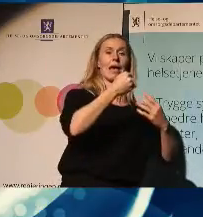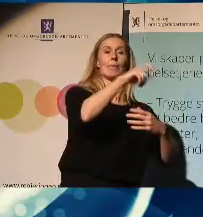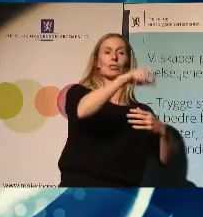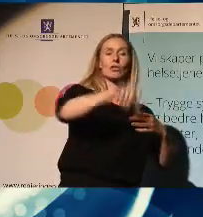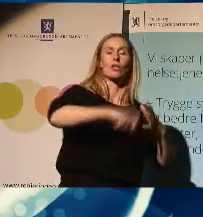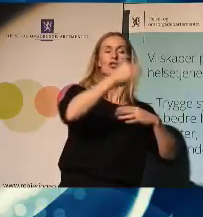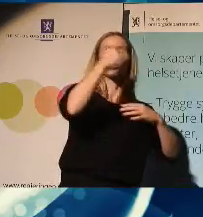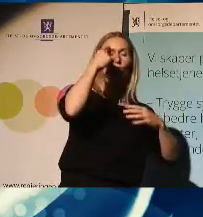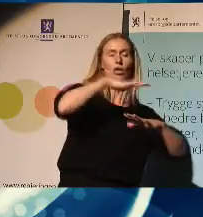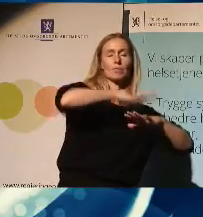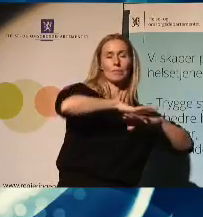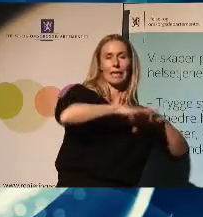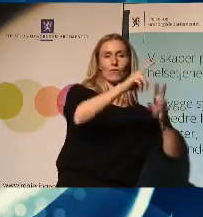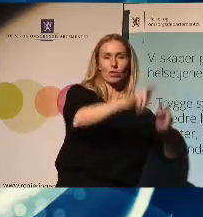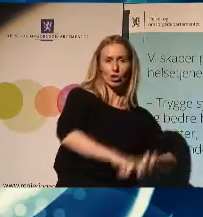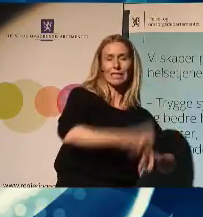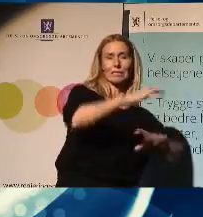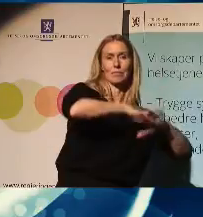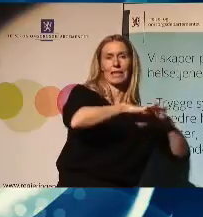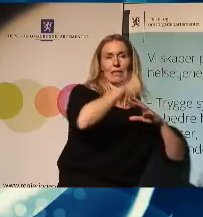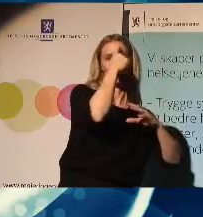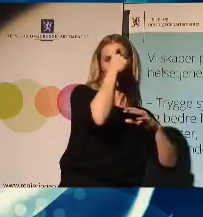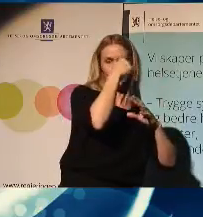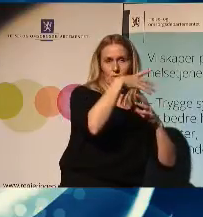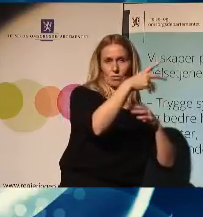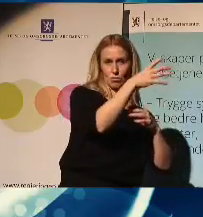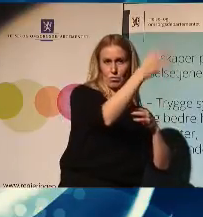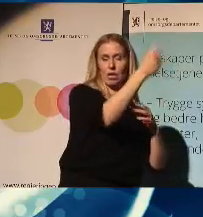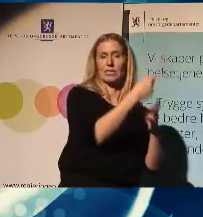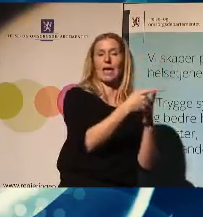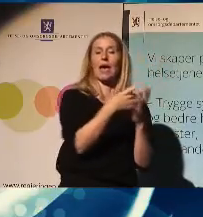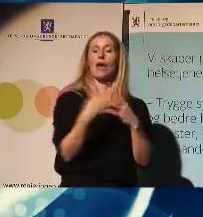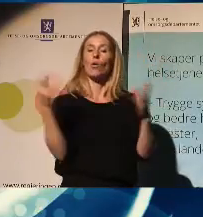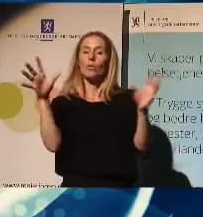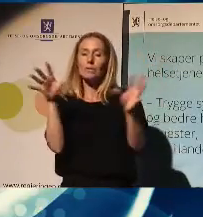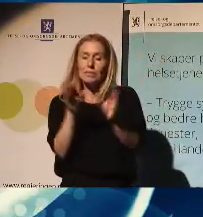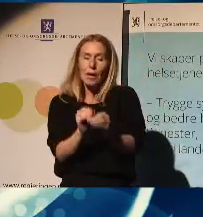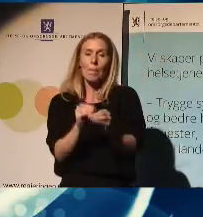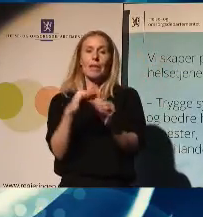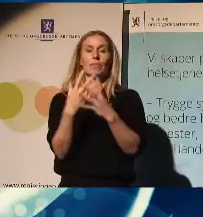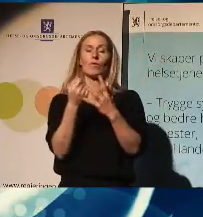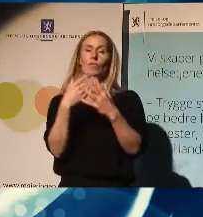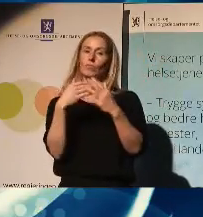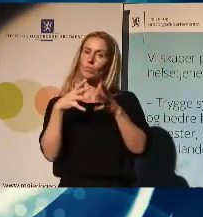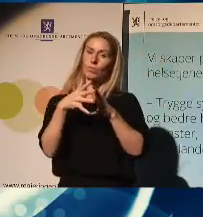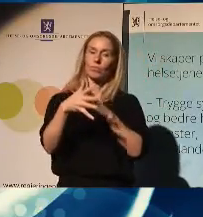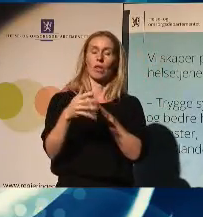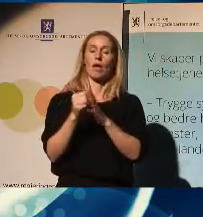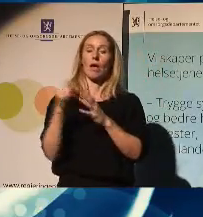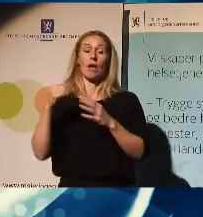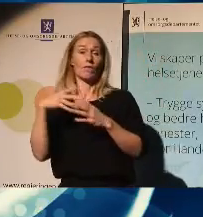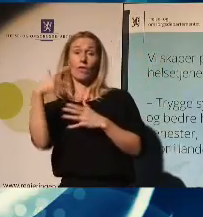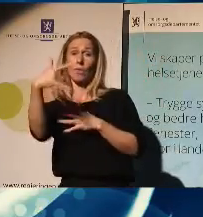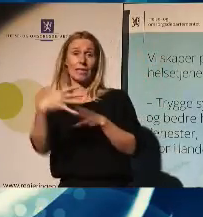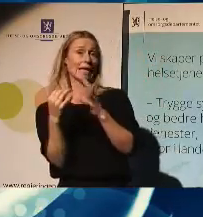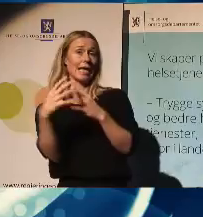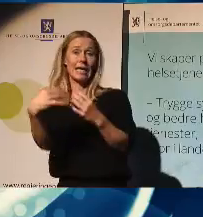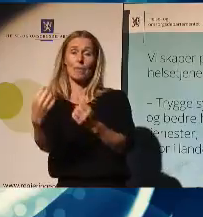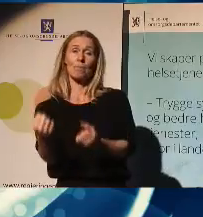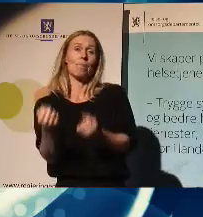forskningskompetanse, og en kontekst hvor vi skal utøve tjenesten I. Det må vi få til. Fremtiden ikke bærekraftig hvis